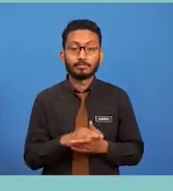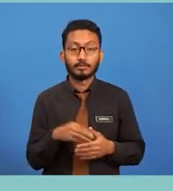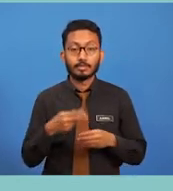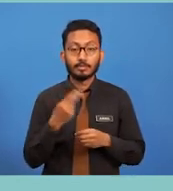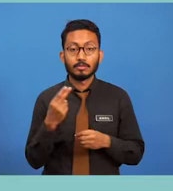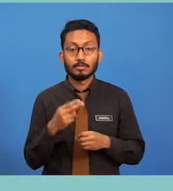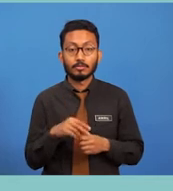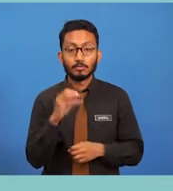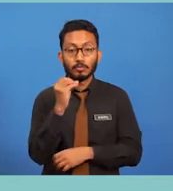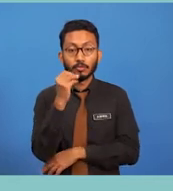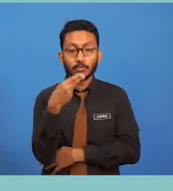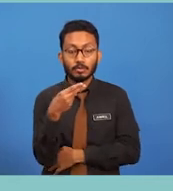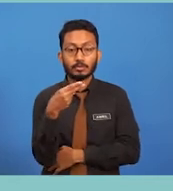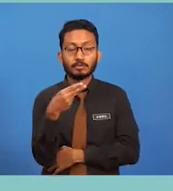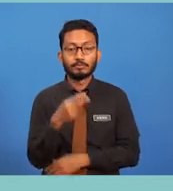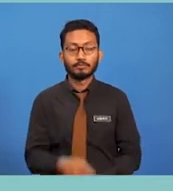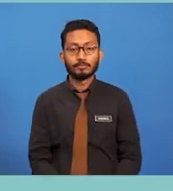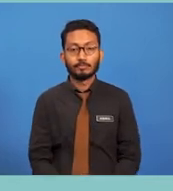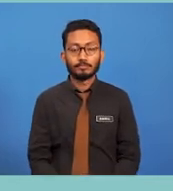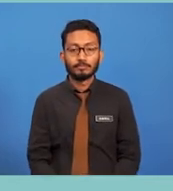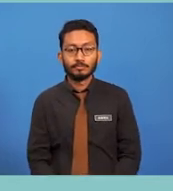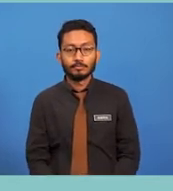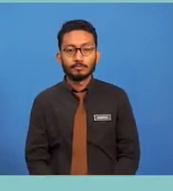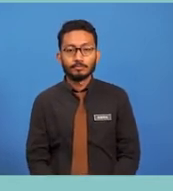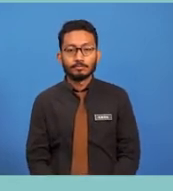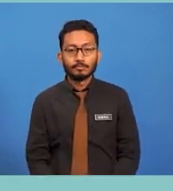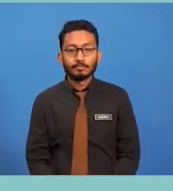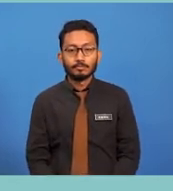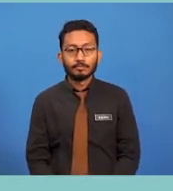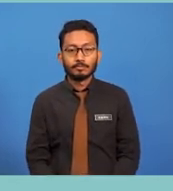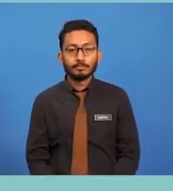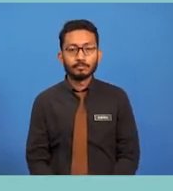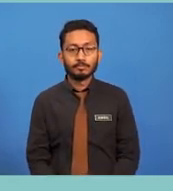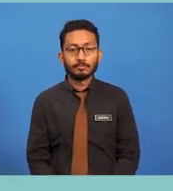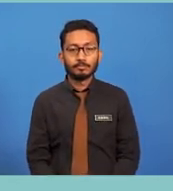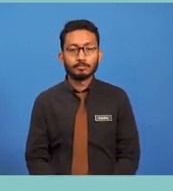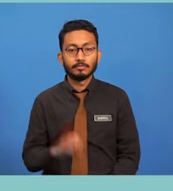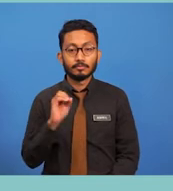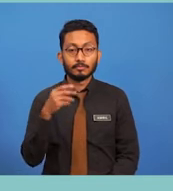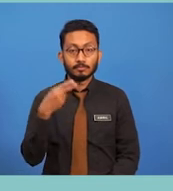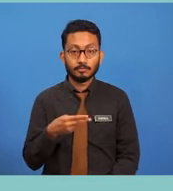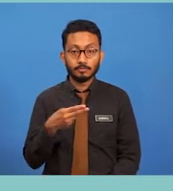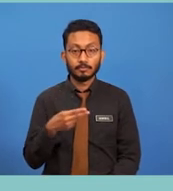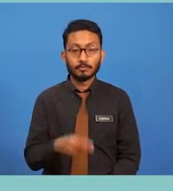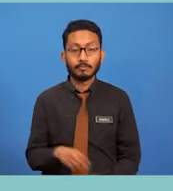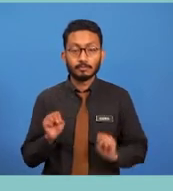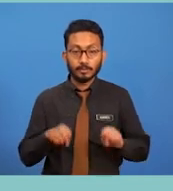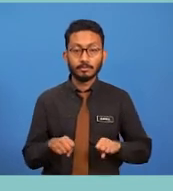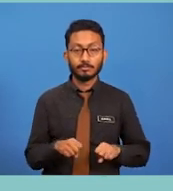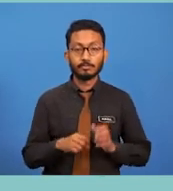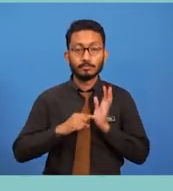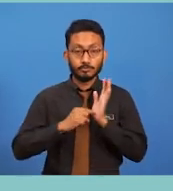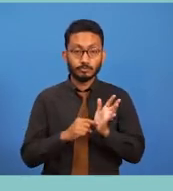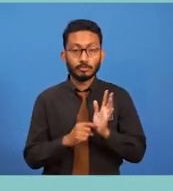untuk menghasilkan ion hidroksida. kehadiran ion hidroksida